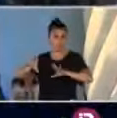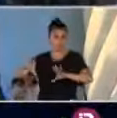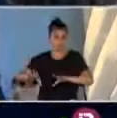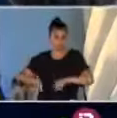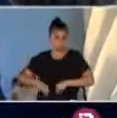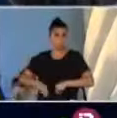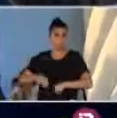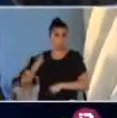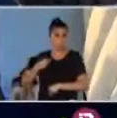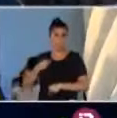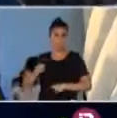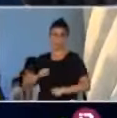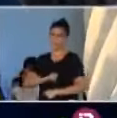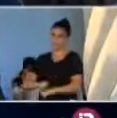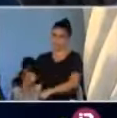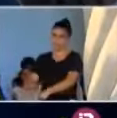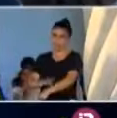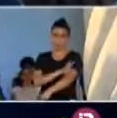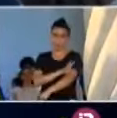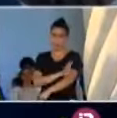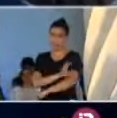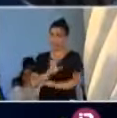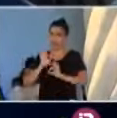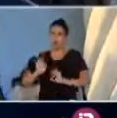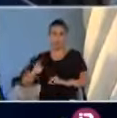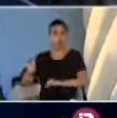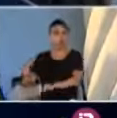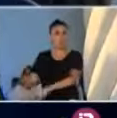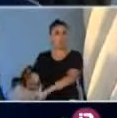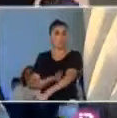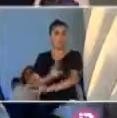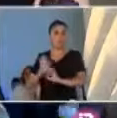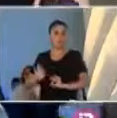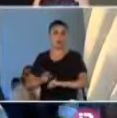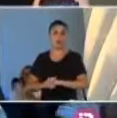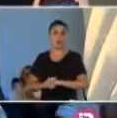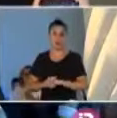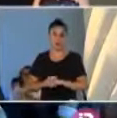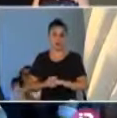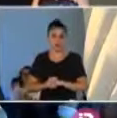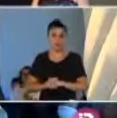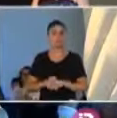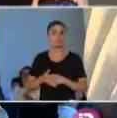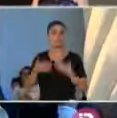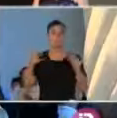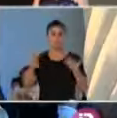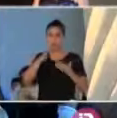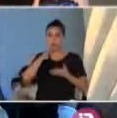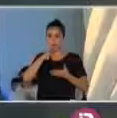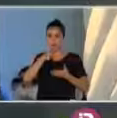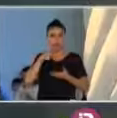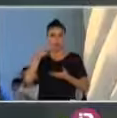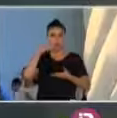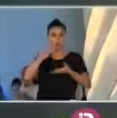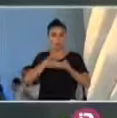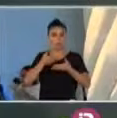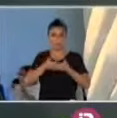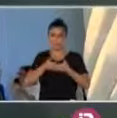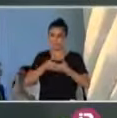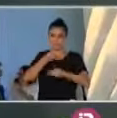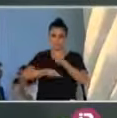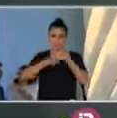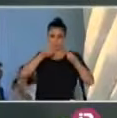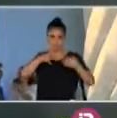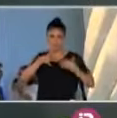emoció, la mateixa d'avui. Però he de confessar que ara la responsabilitat és major. Ho